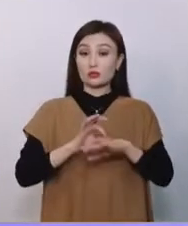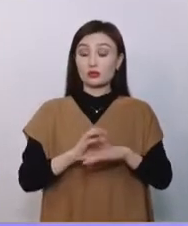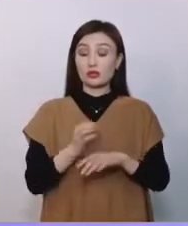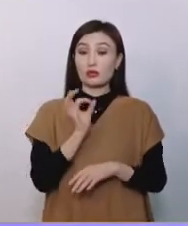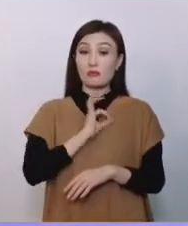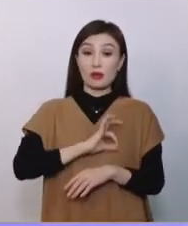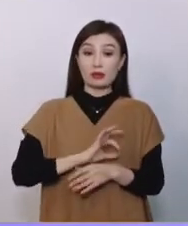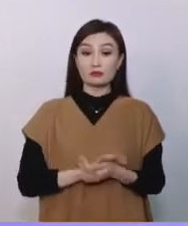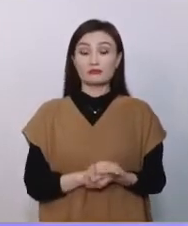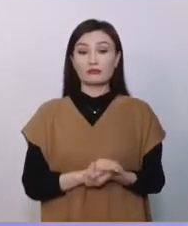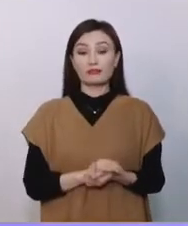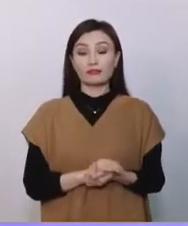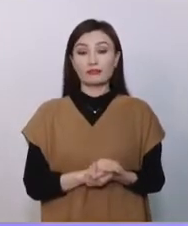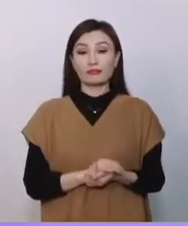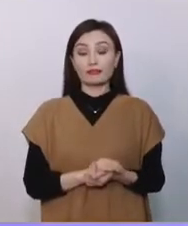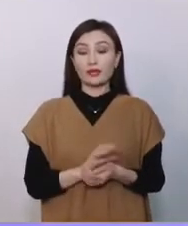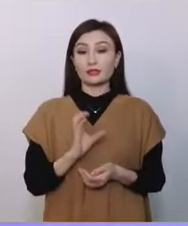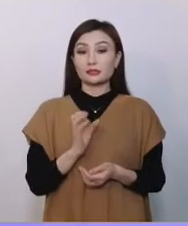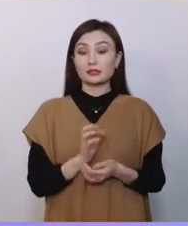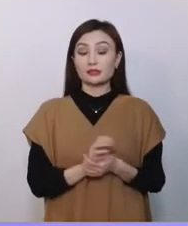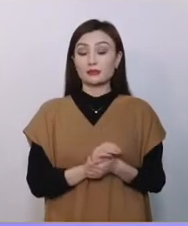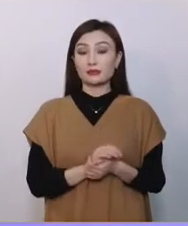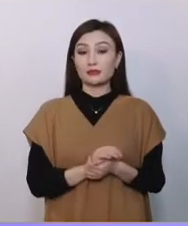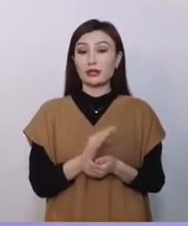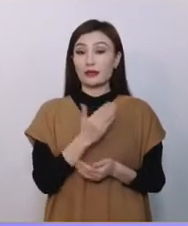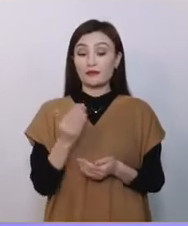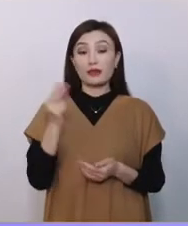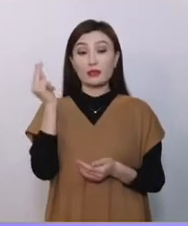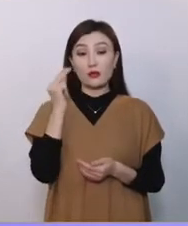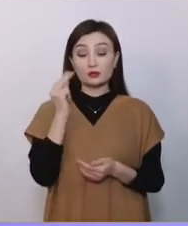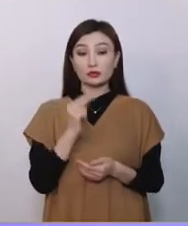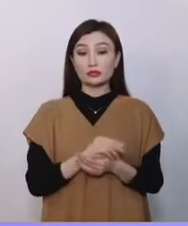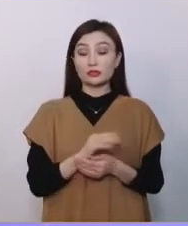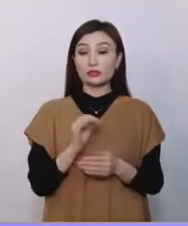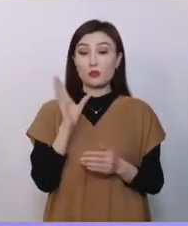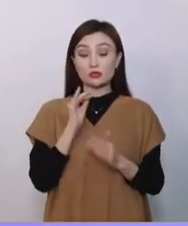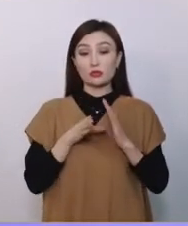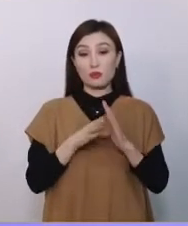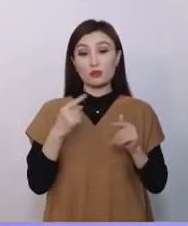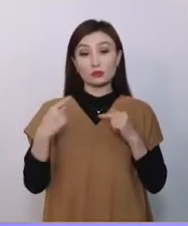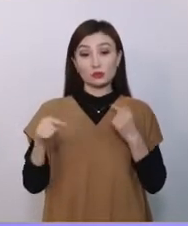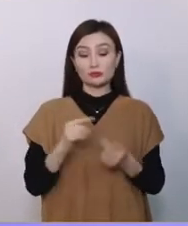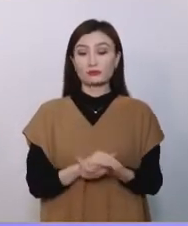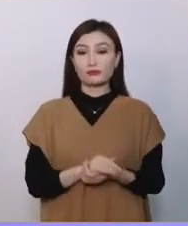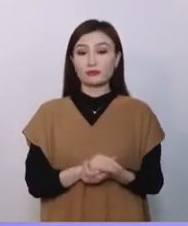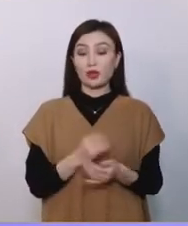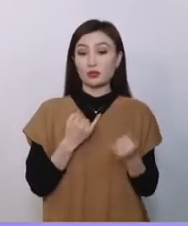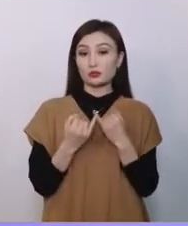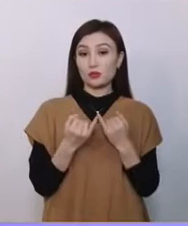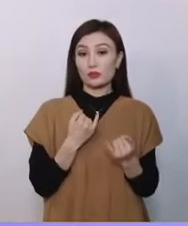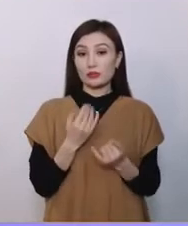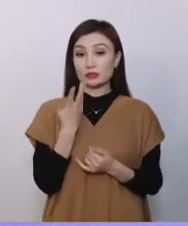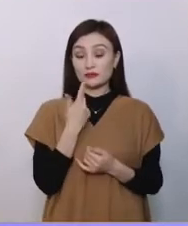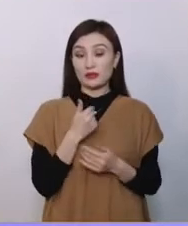плодотворно в пользой и вы научились и можете помочь другим желтого